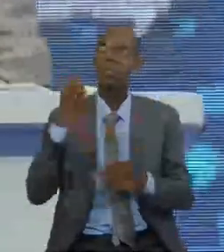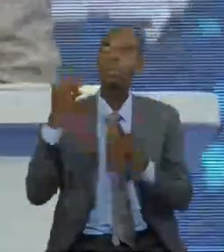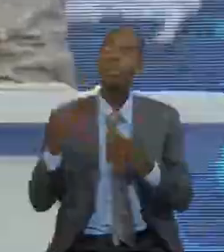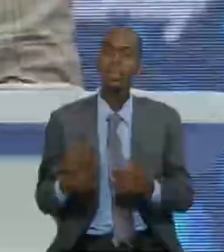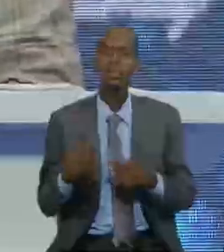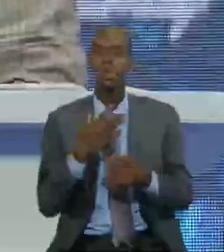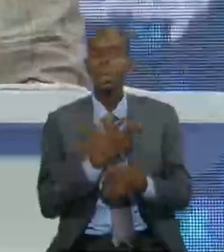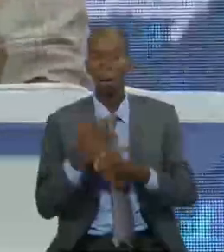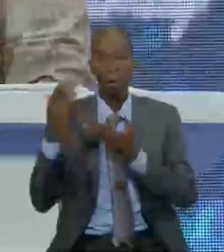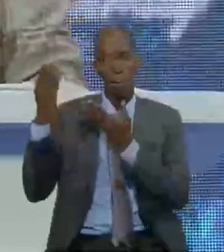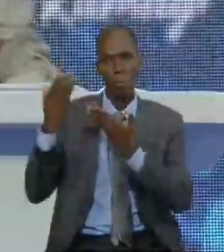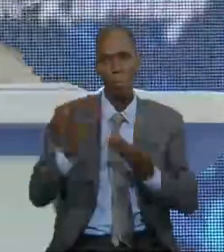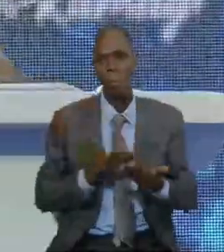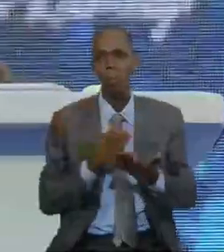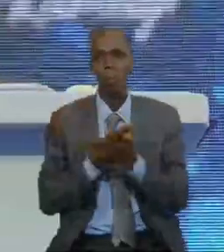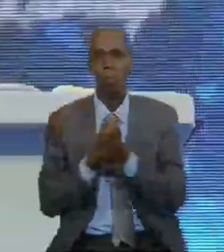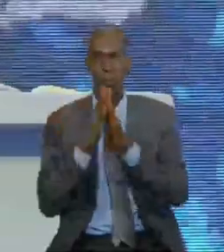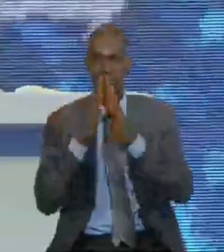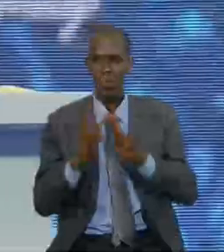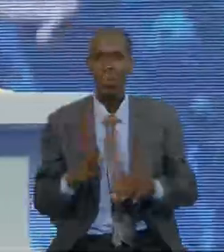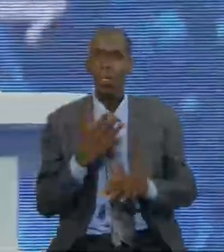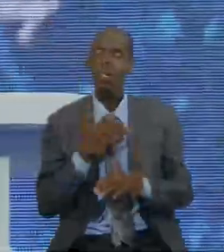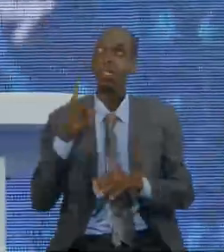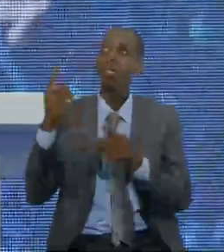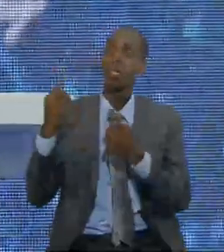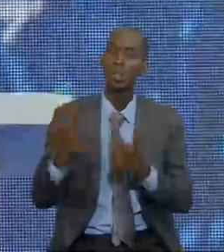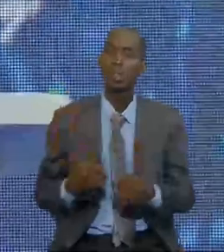il est venu amener la paix